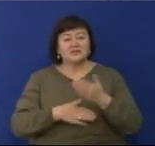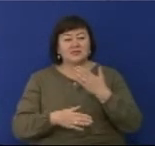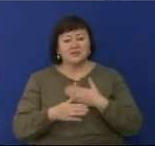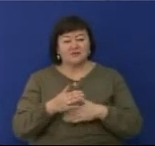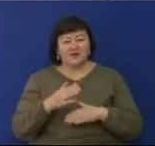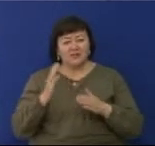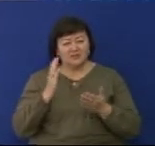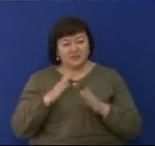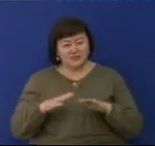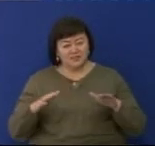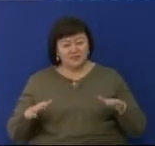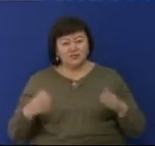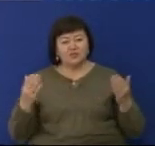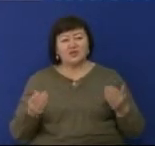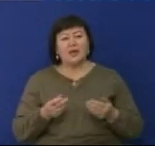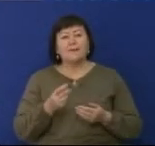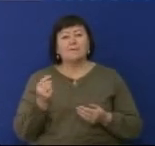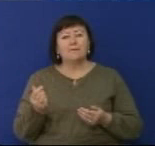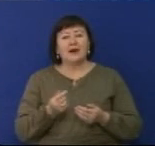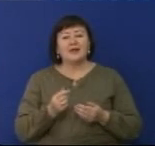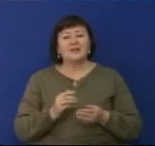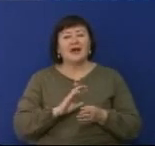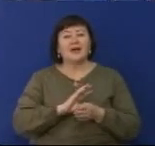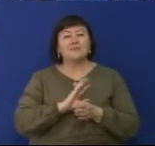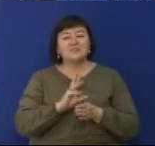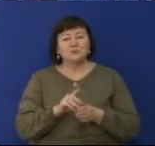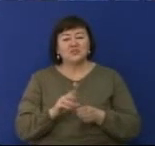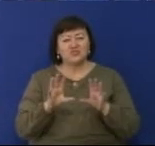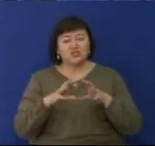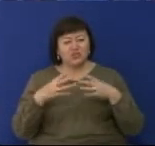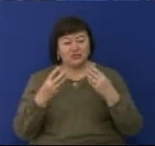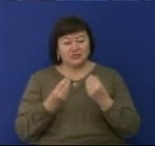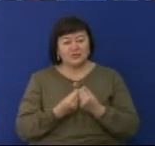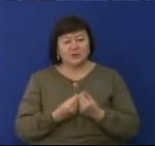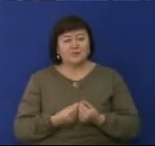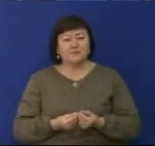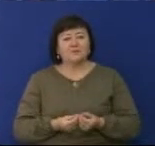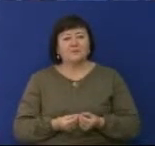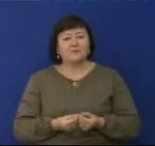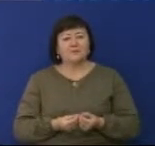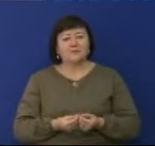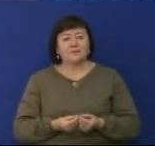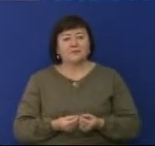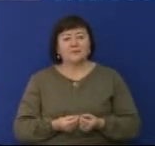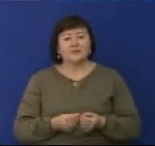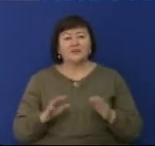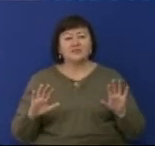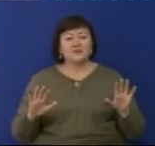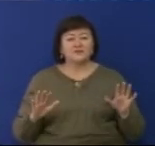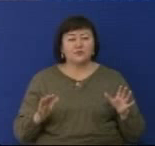вдаются поставки 2 процента годовых при наличии первоначального взноса в размере 10 процентов от суммы займа случае